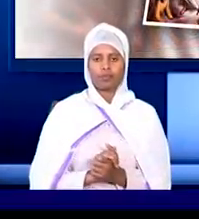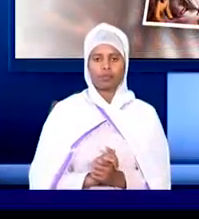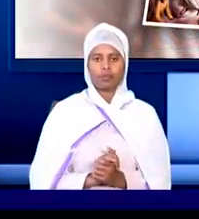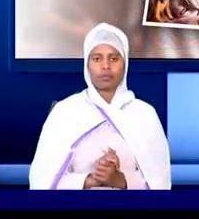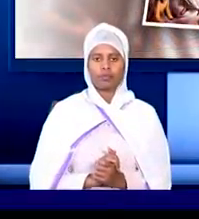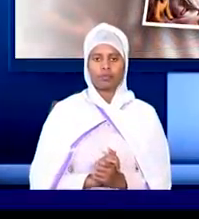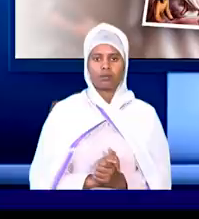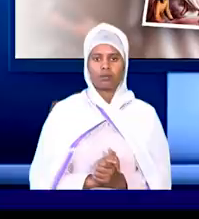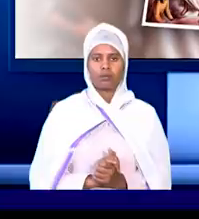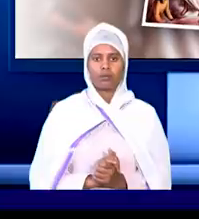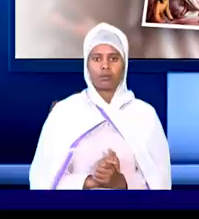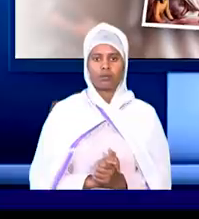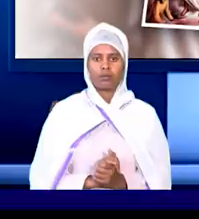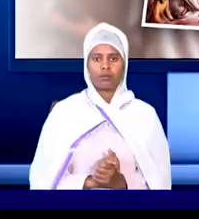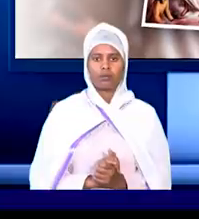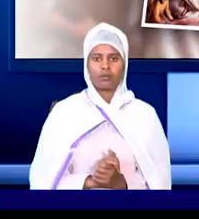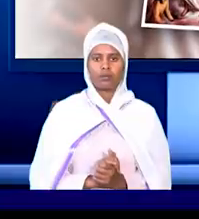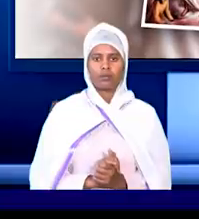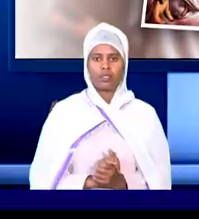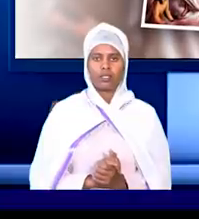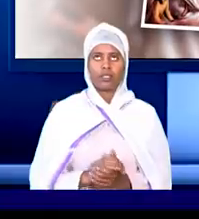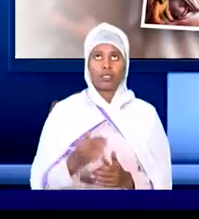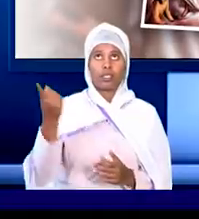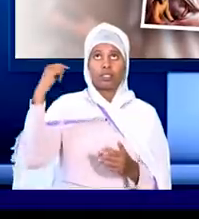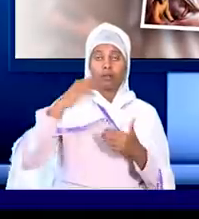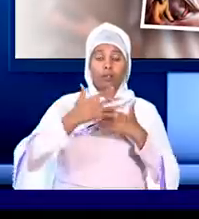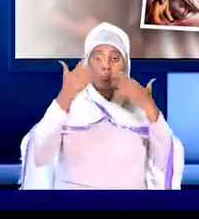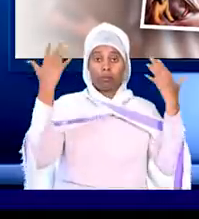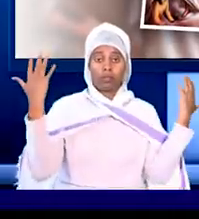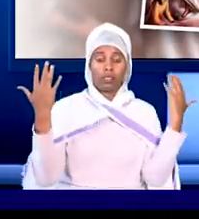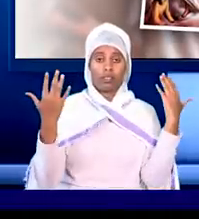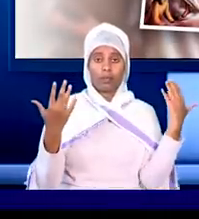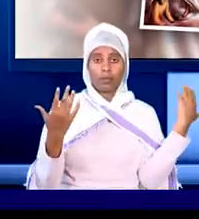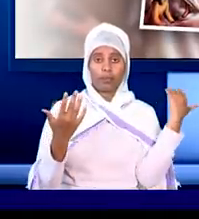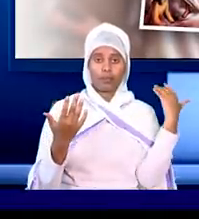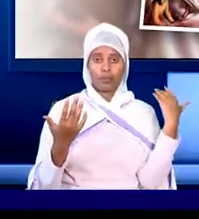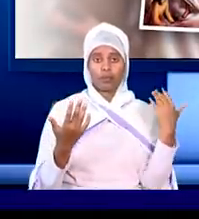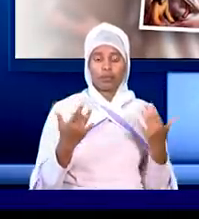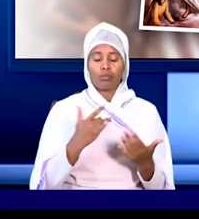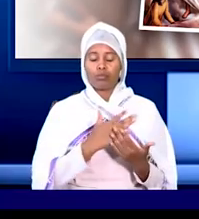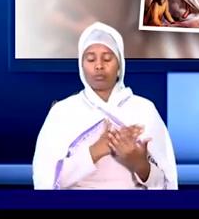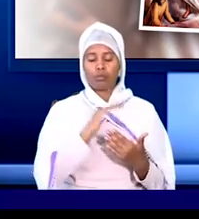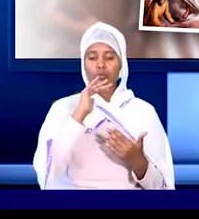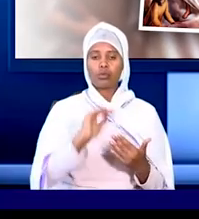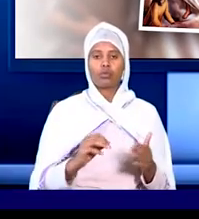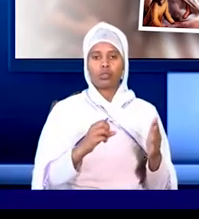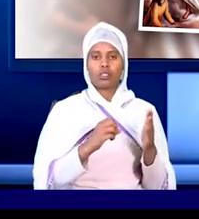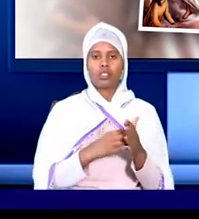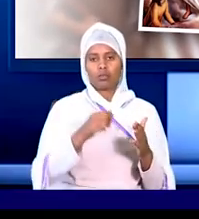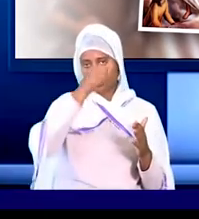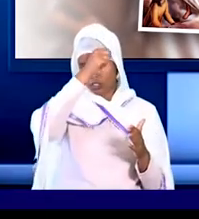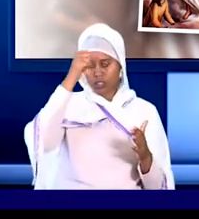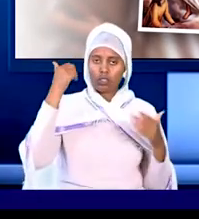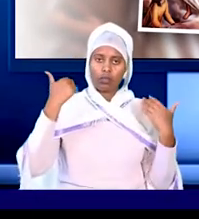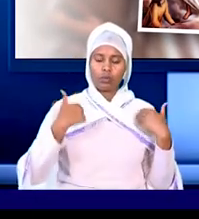ለይኩን ብርሃኑ ለእግዚኣብሔር ኣምላክነ ላኢልየነ ብርሃን ናይ እግዚኣብሔር ብፍቁር ወዱ